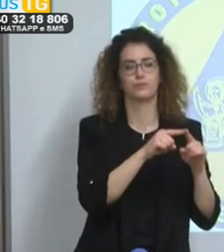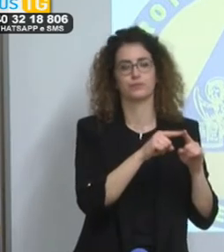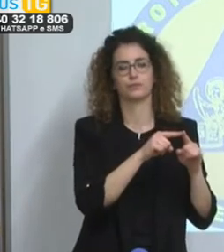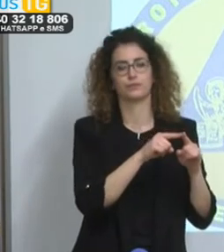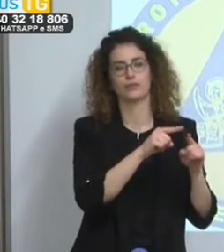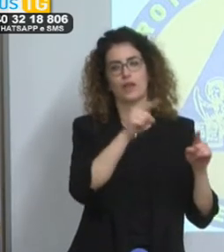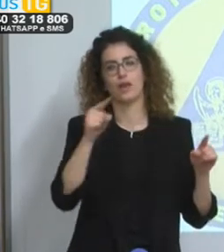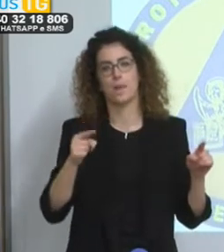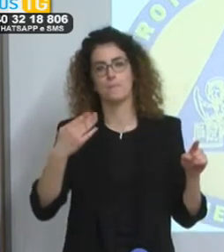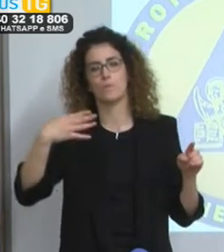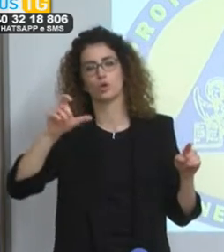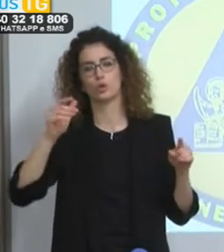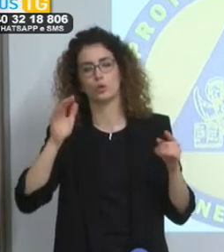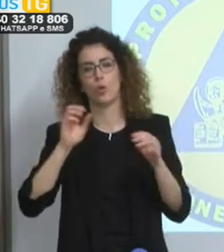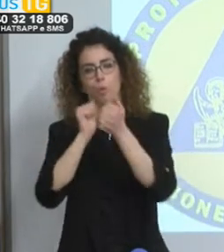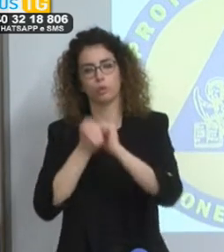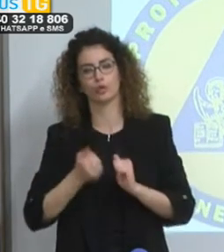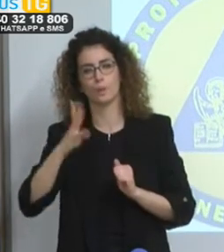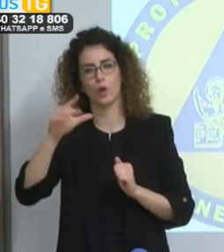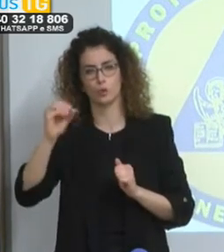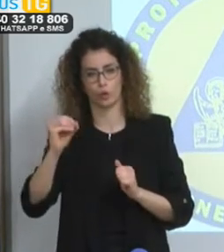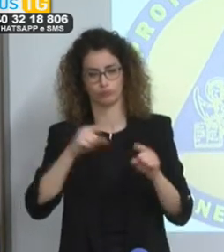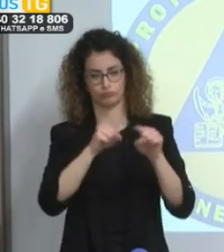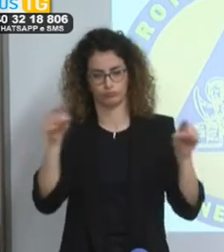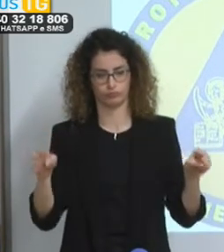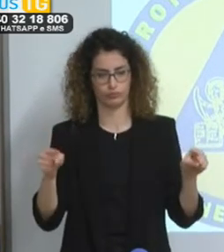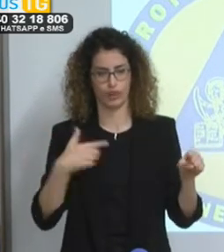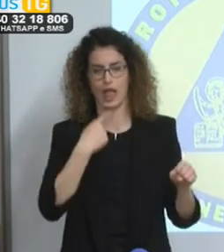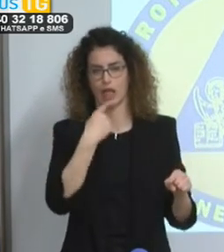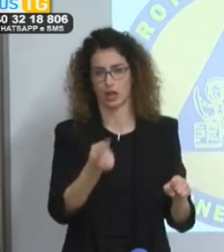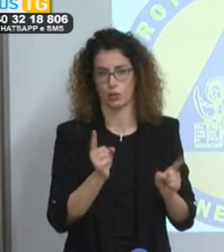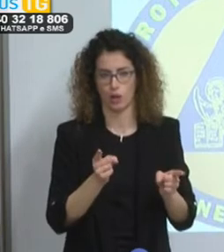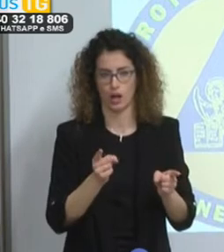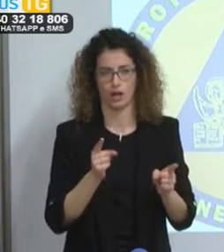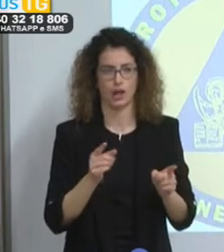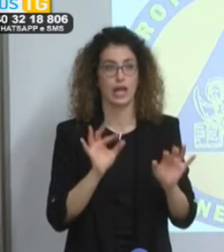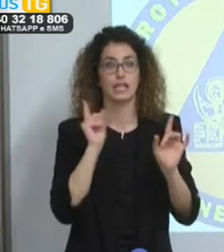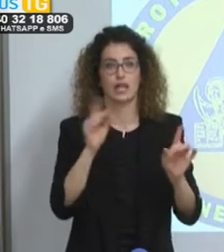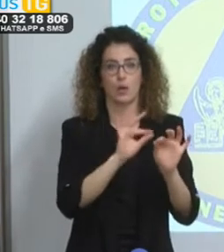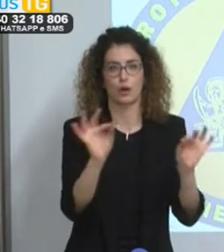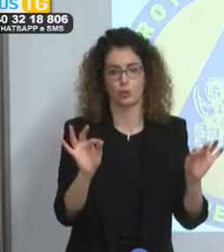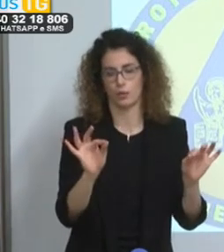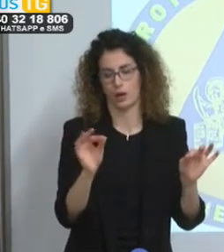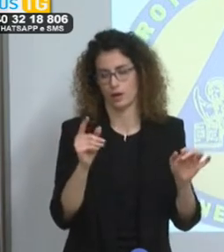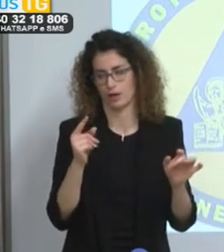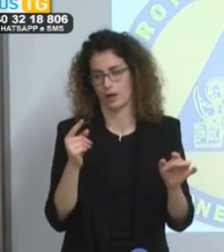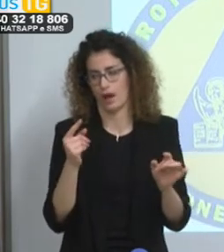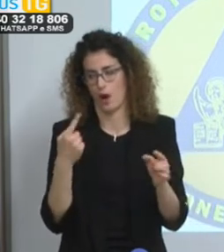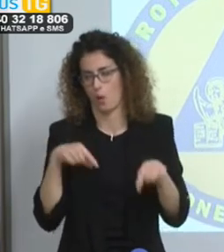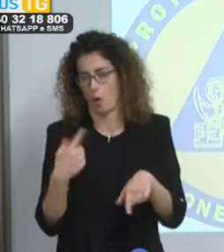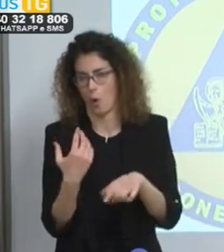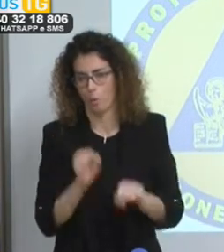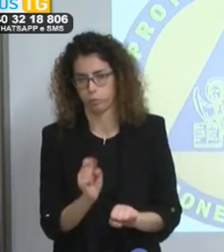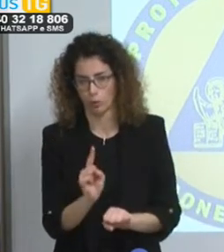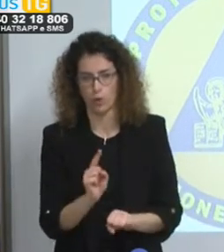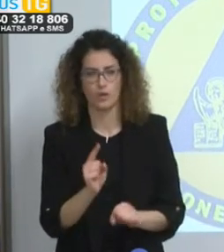E vi annuncio anche che se oggi qualcuno, ma non lo farà nessuno perché non potete, ma virtualmente uno di noi decidesse di